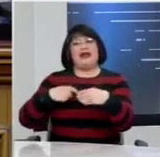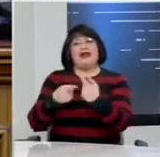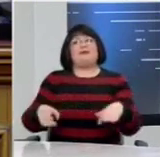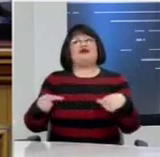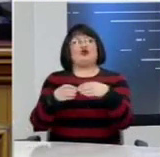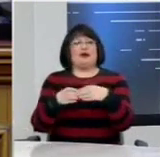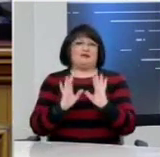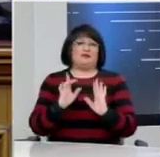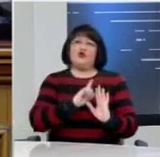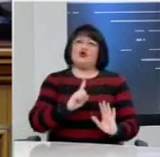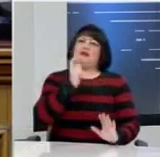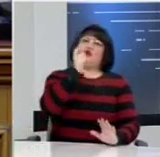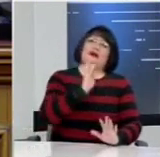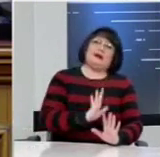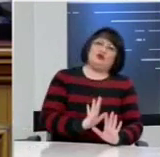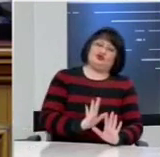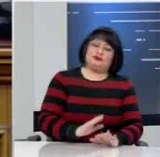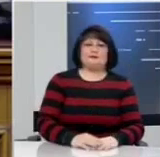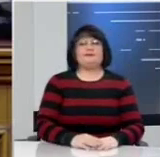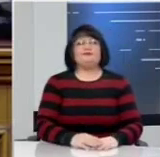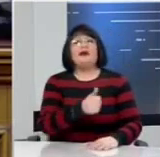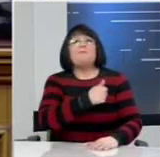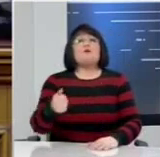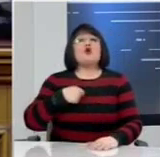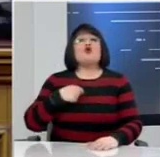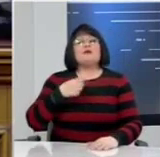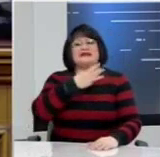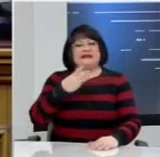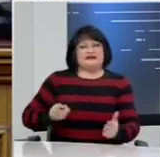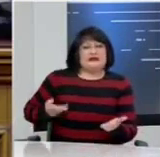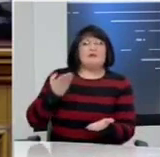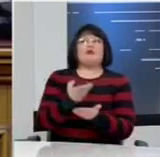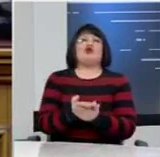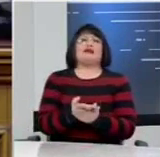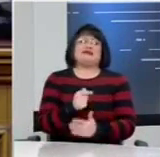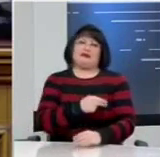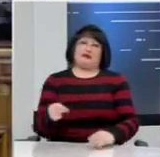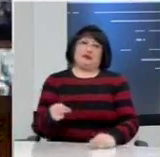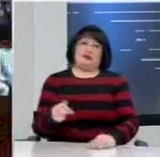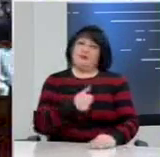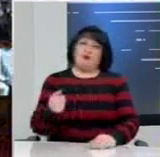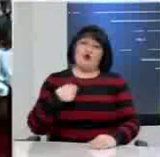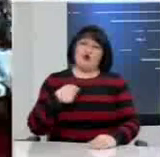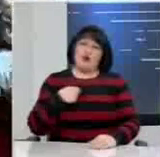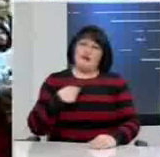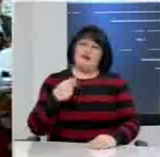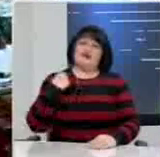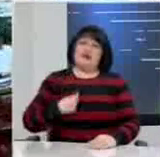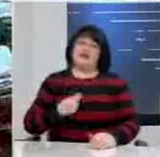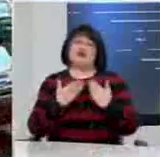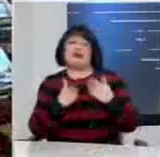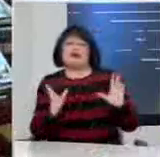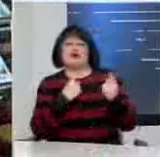Ήμασταν εξ αρχής το μόνο κόμμα που είχε πρόταση για το ζήτημα αυτό. Και φέραμε στο δημόσιο διάλογο